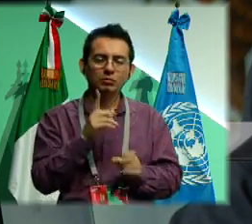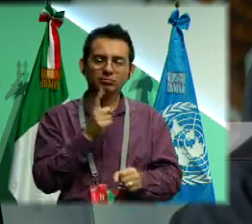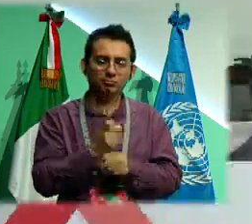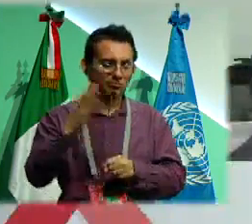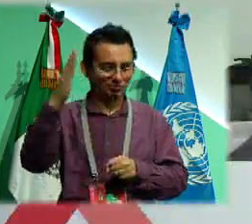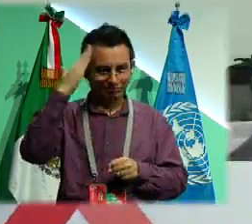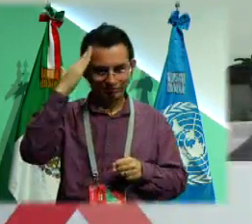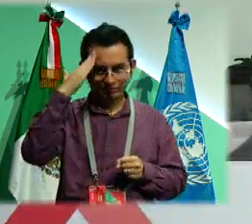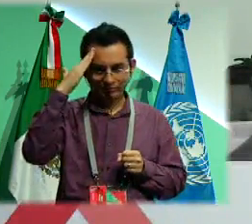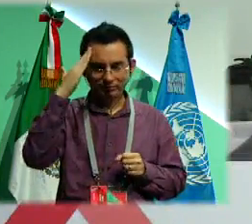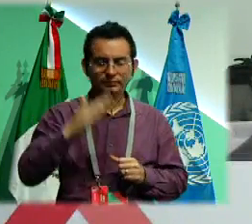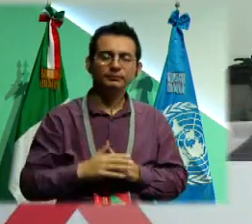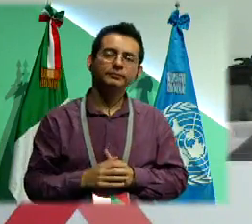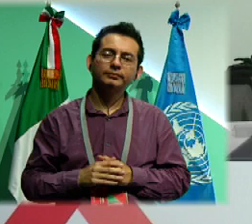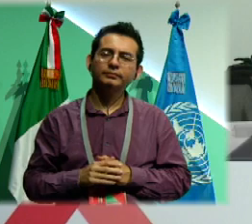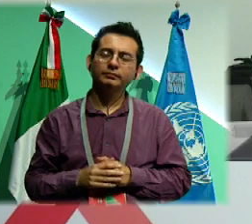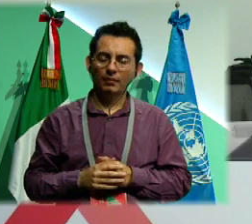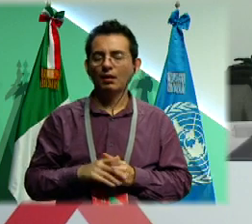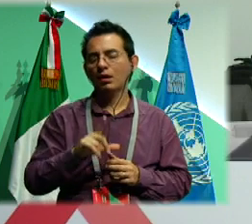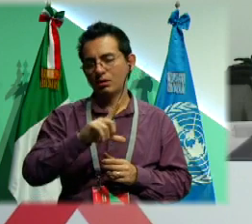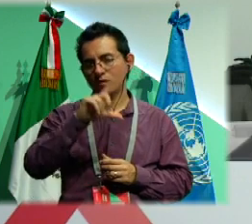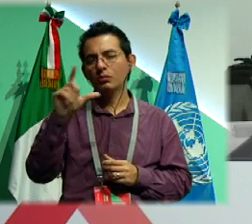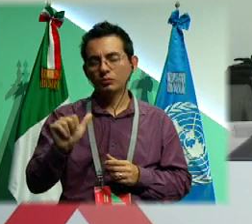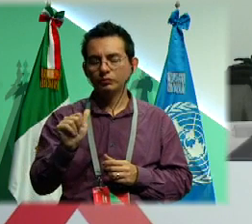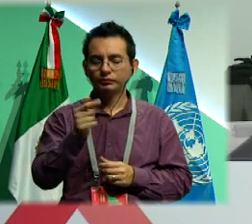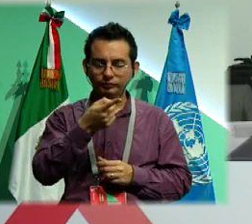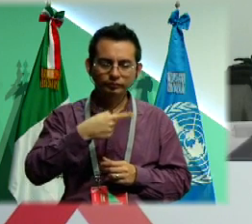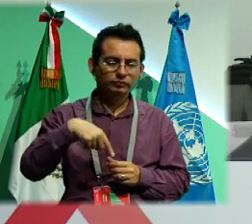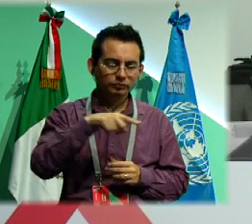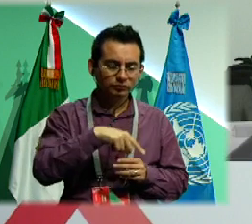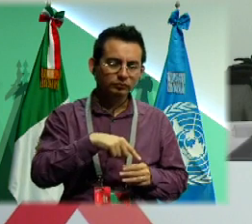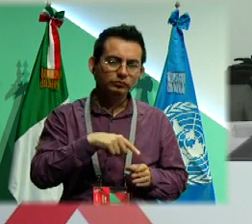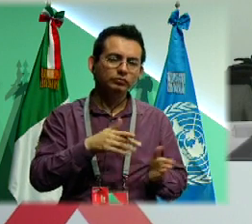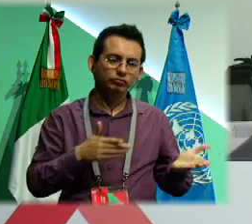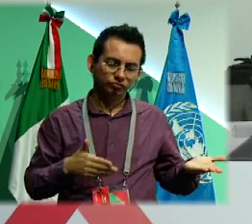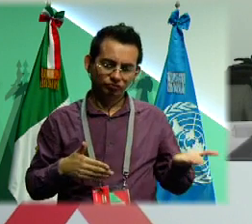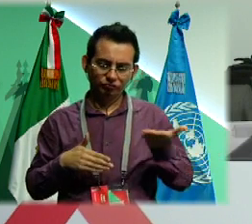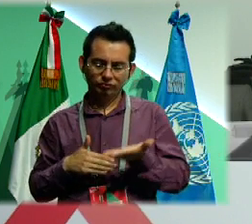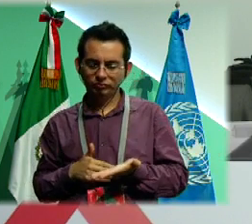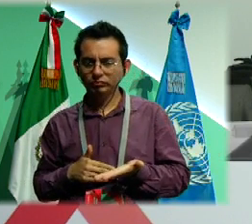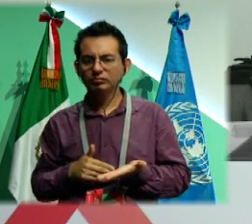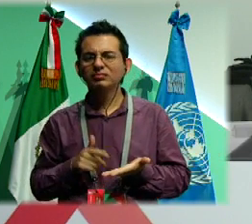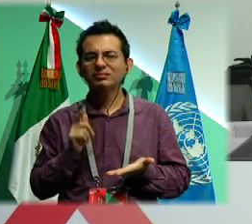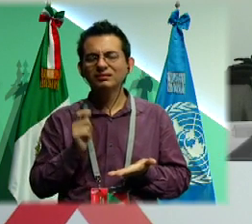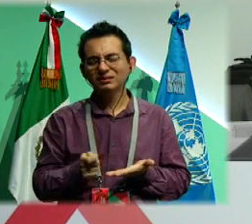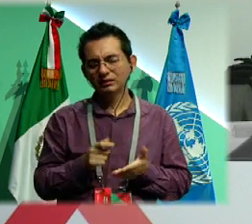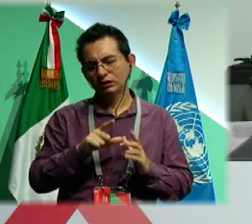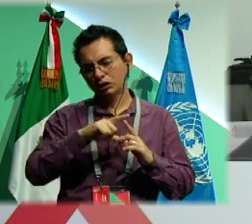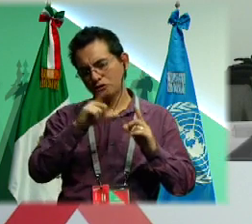consulter et qu'ensuite ils reviennent dans la salle des négociations pour présenter la position du pays.